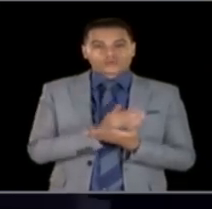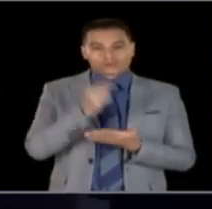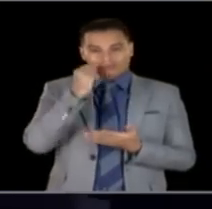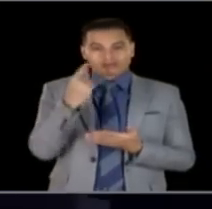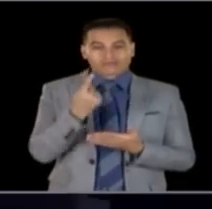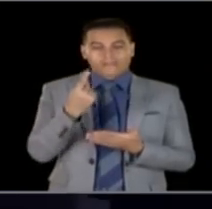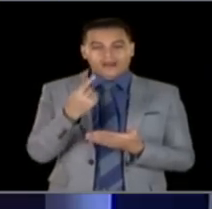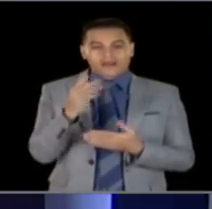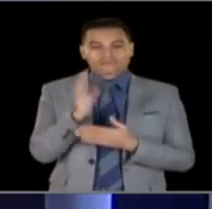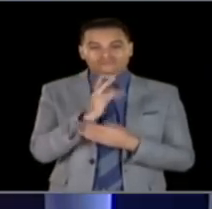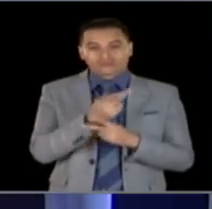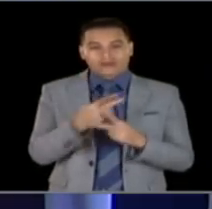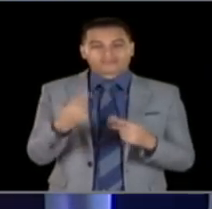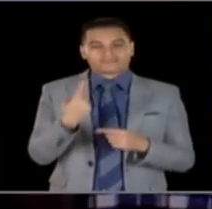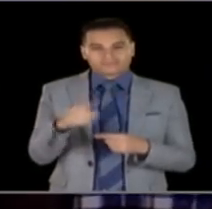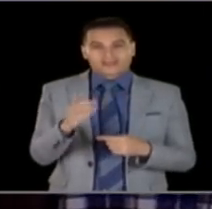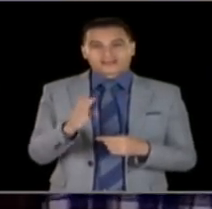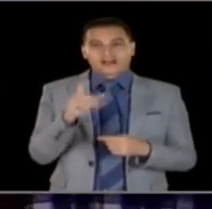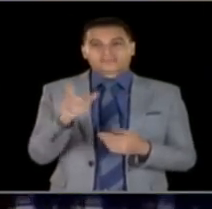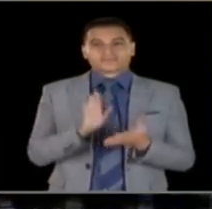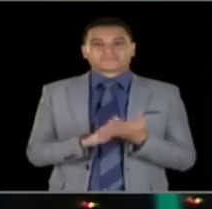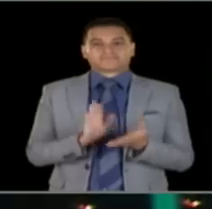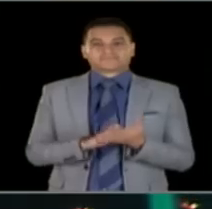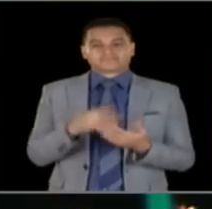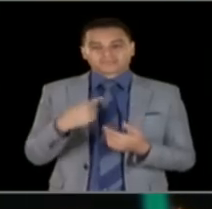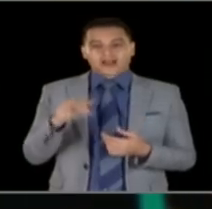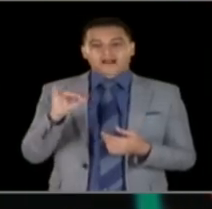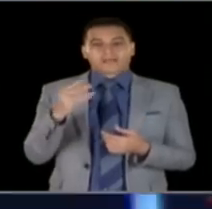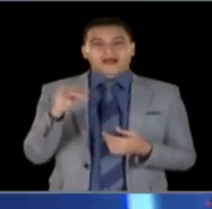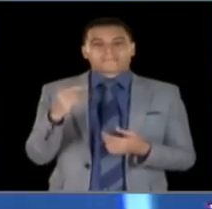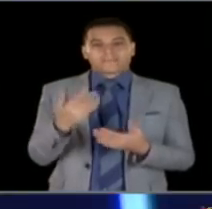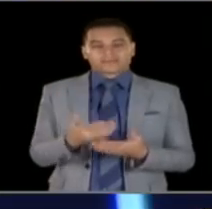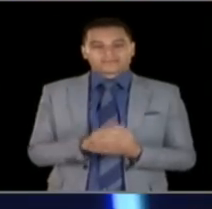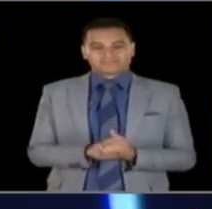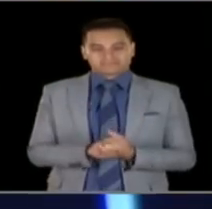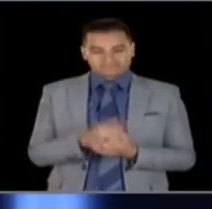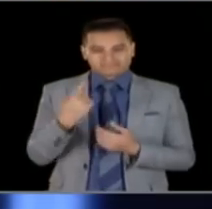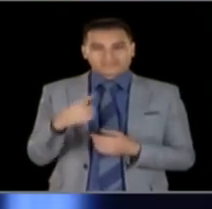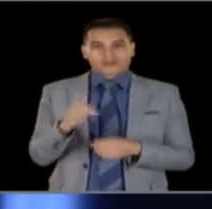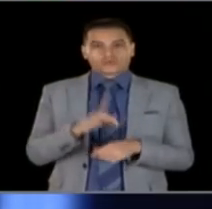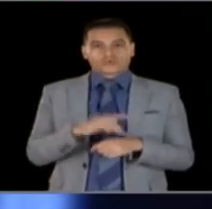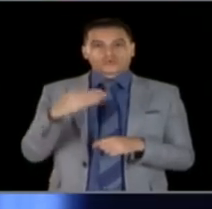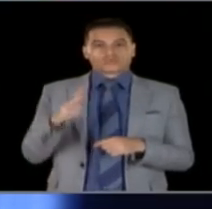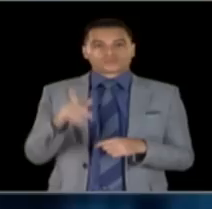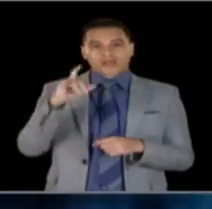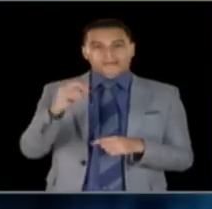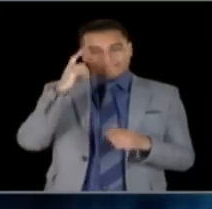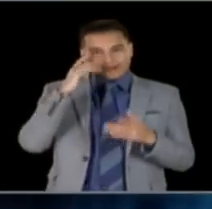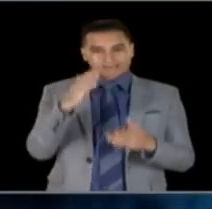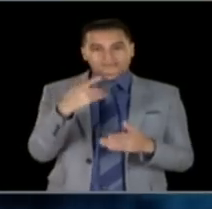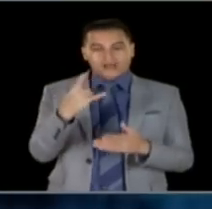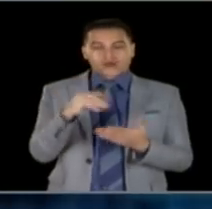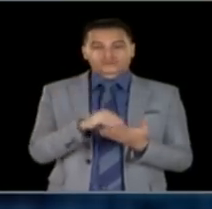طبيعية، إجابة صحيحة. برافو عليك يا محمد. دكتور حسام مركز. عشان